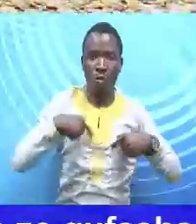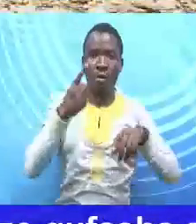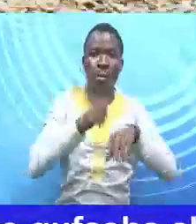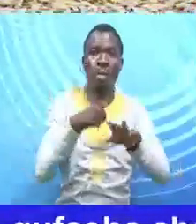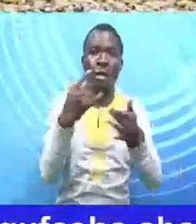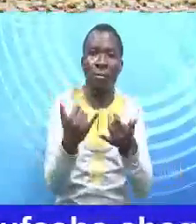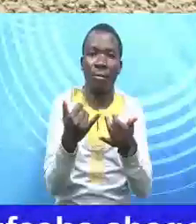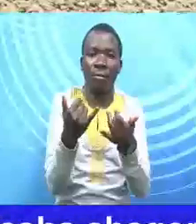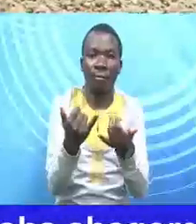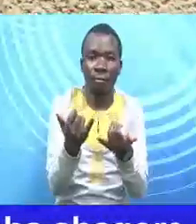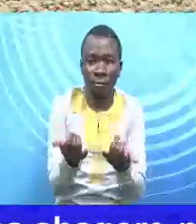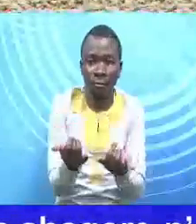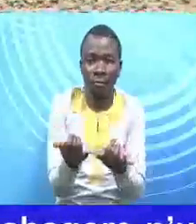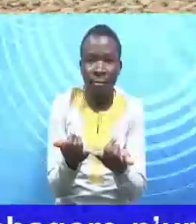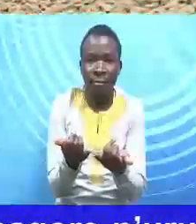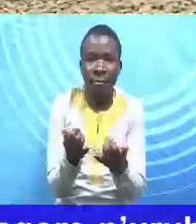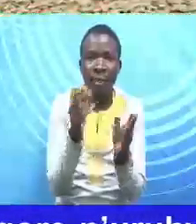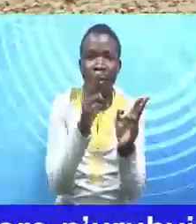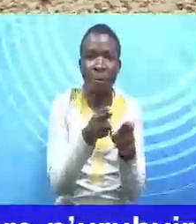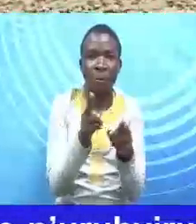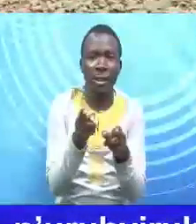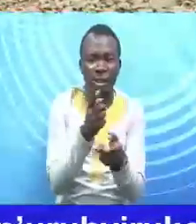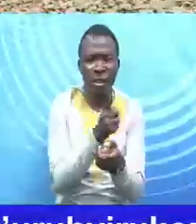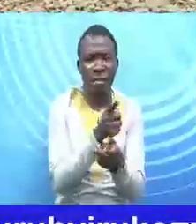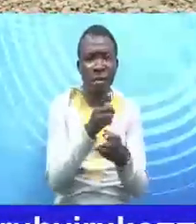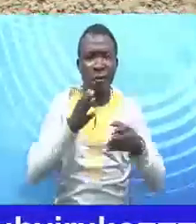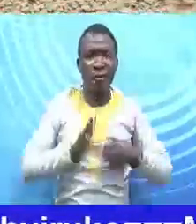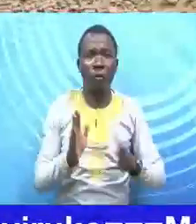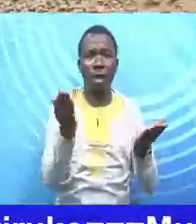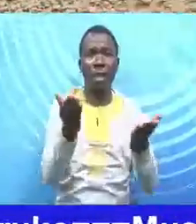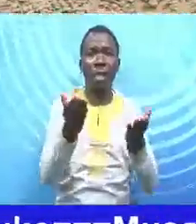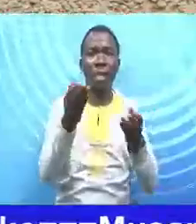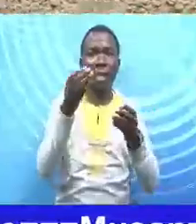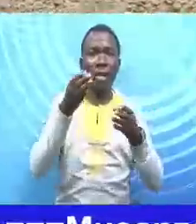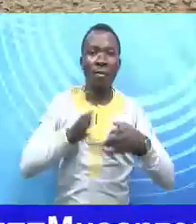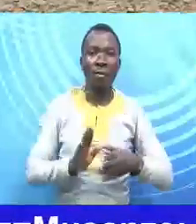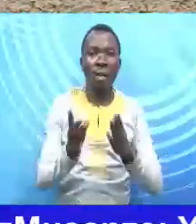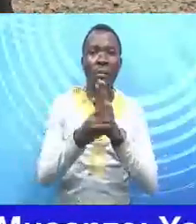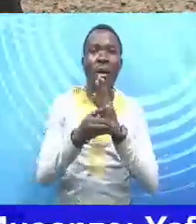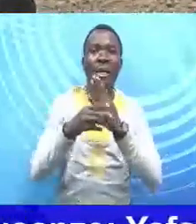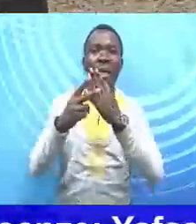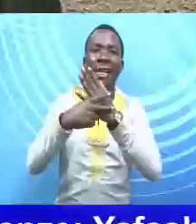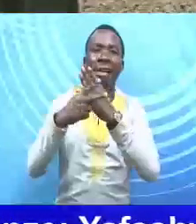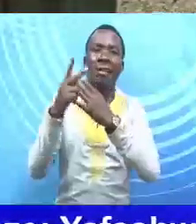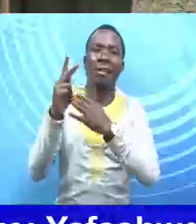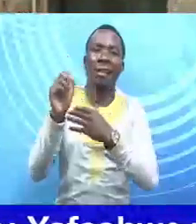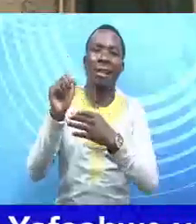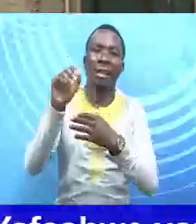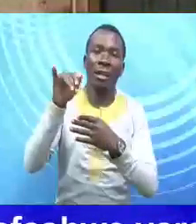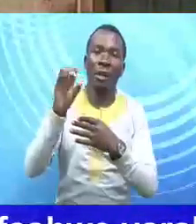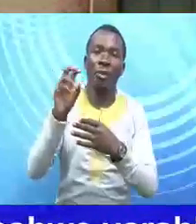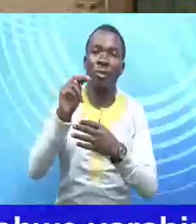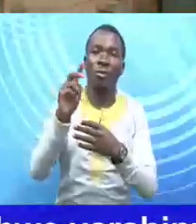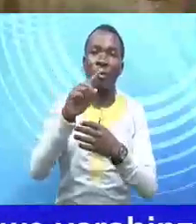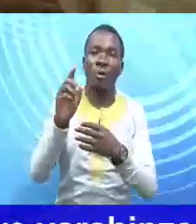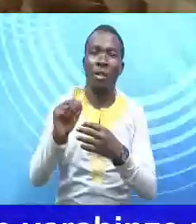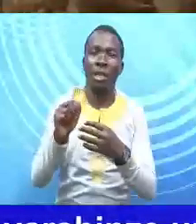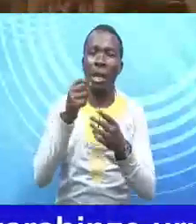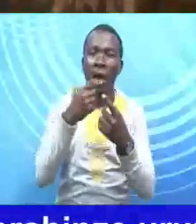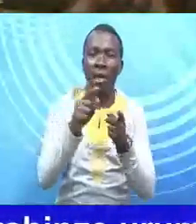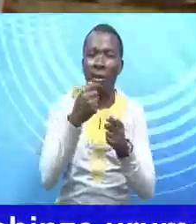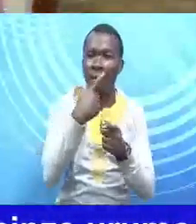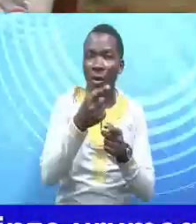nancumbitse musanzwe bufuka he mu karere ka Kayonza ariko nababwiye impamvu